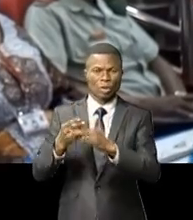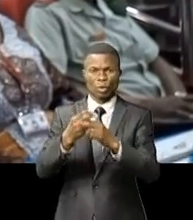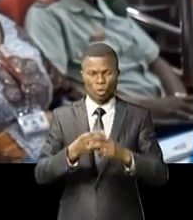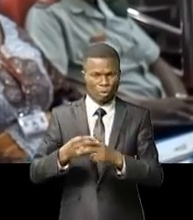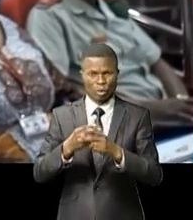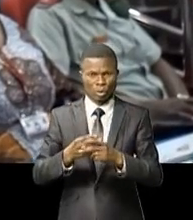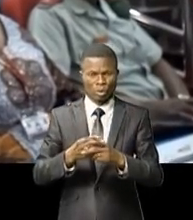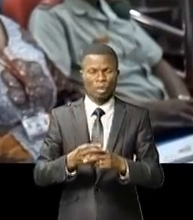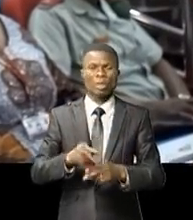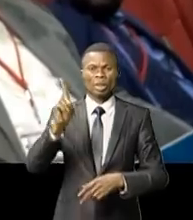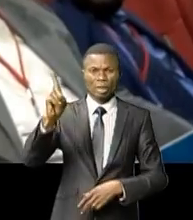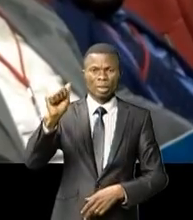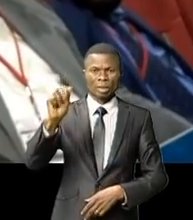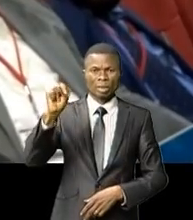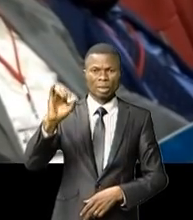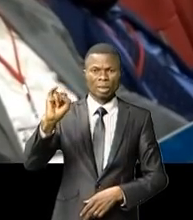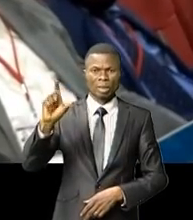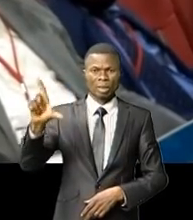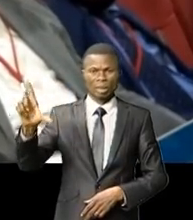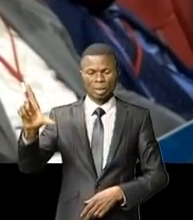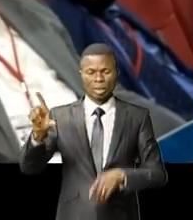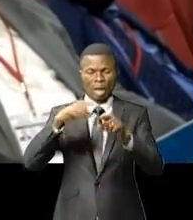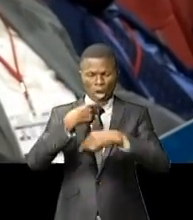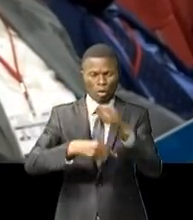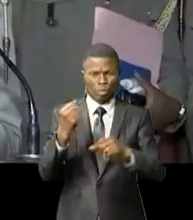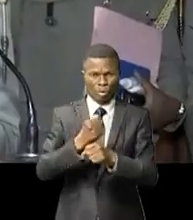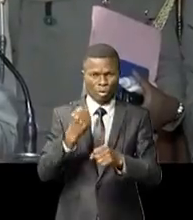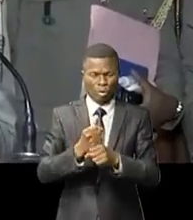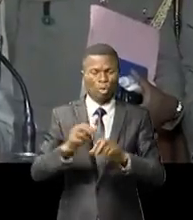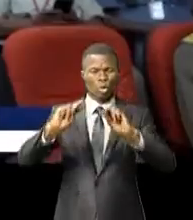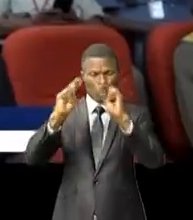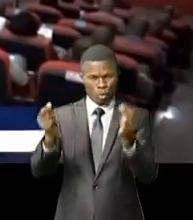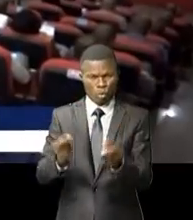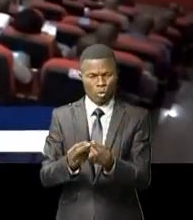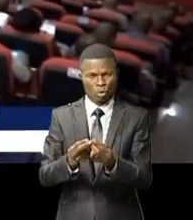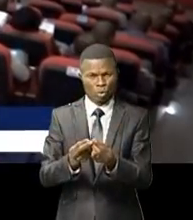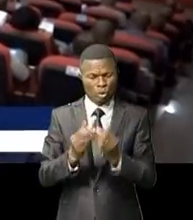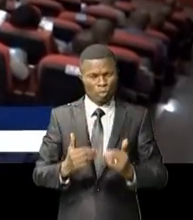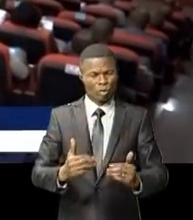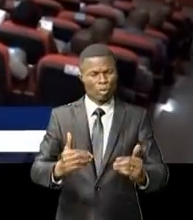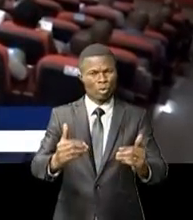Sécurité, Daniel Asselo, et enfin le début des travaux du colloque qui vont se